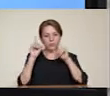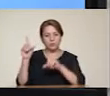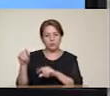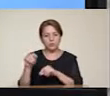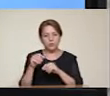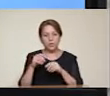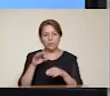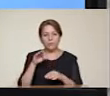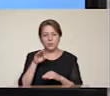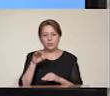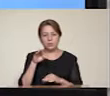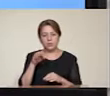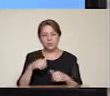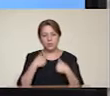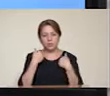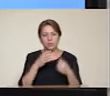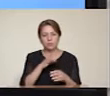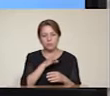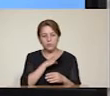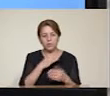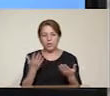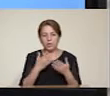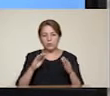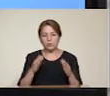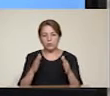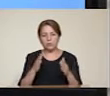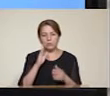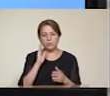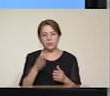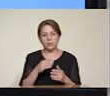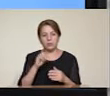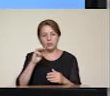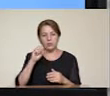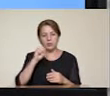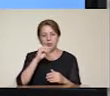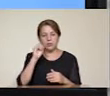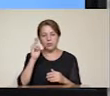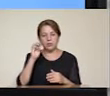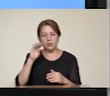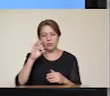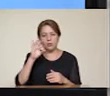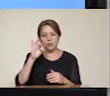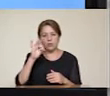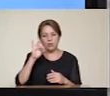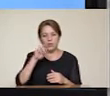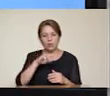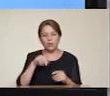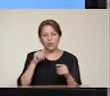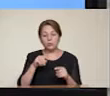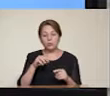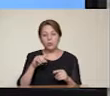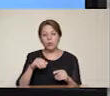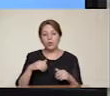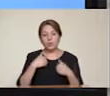mashinada harakatlanayotgan vaqtda qaysi holatda trayektoriya bo'ladi? Jism harakatlanayotgan vaqtda o'zidan keyin qoldirgan izi